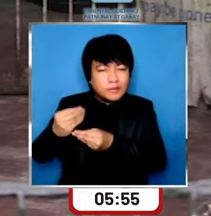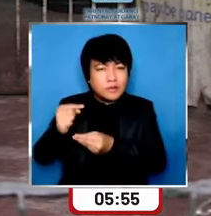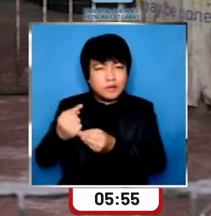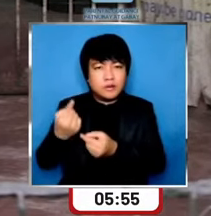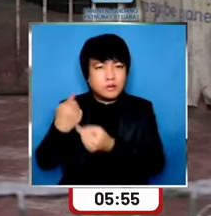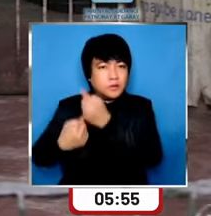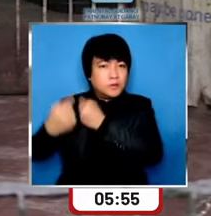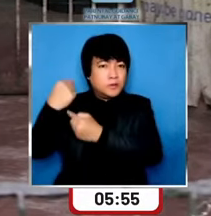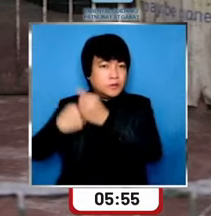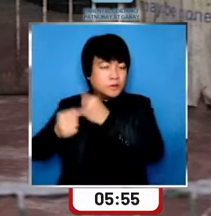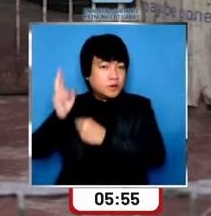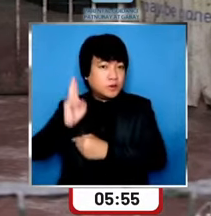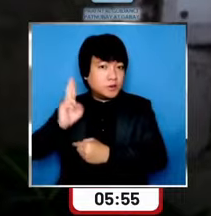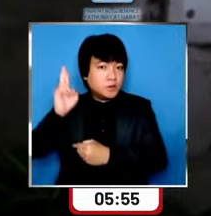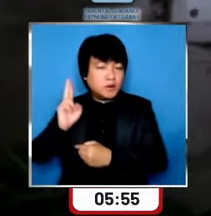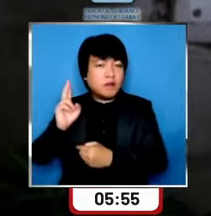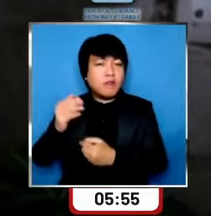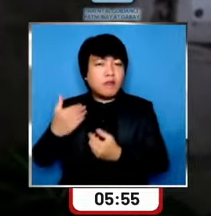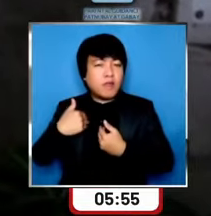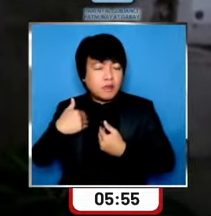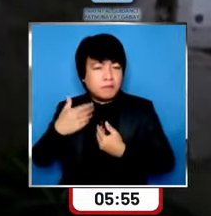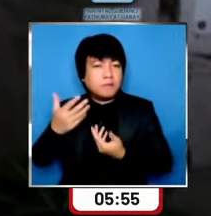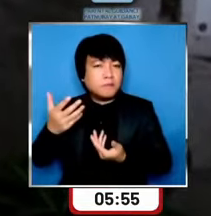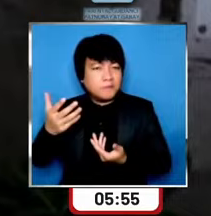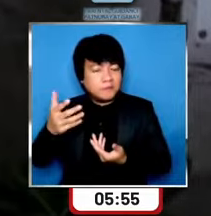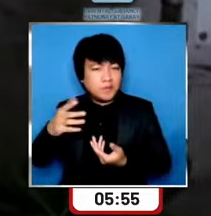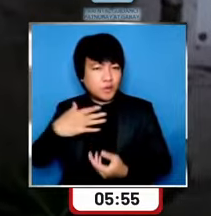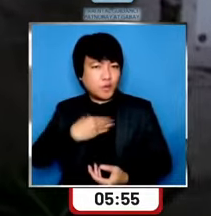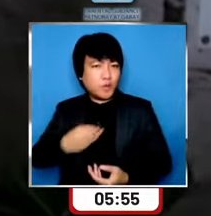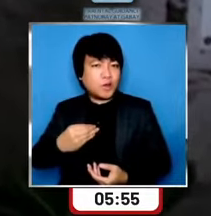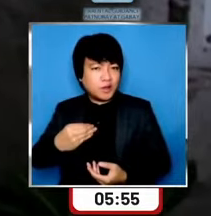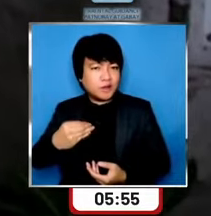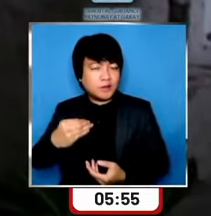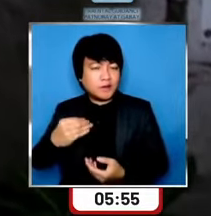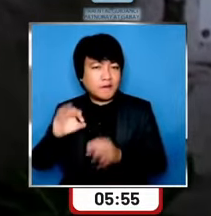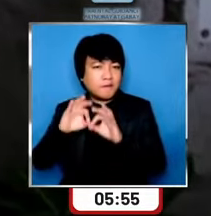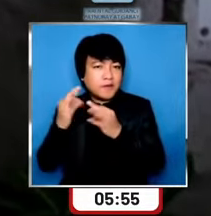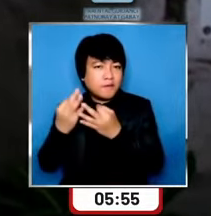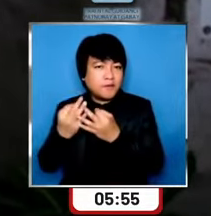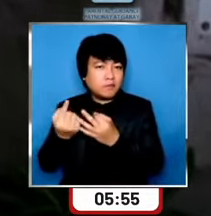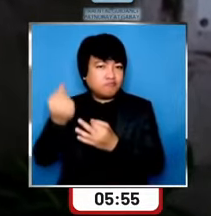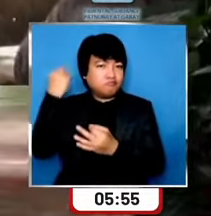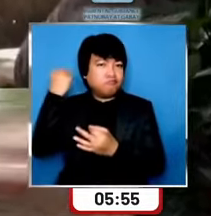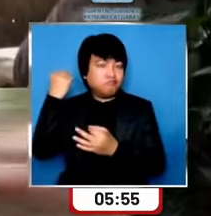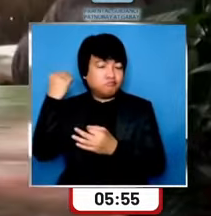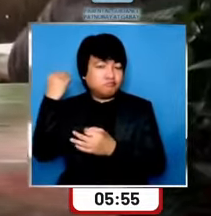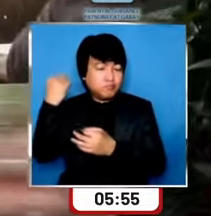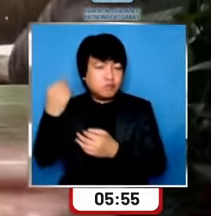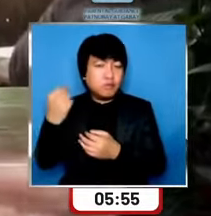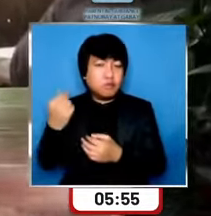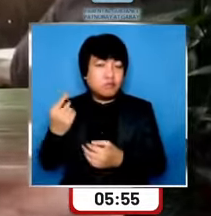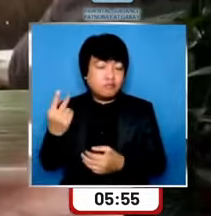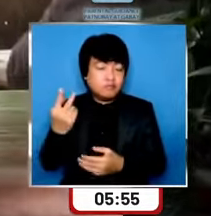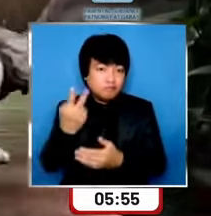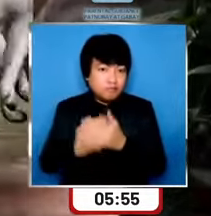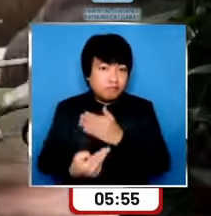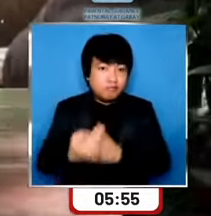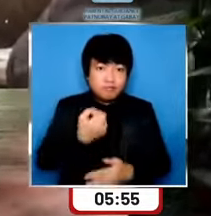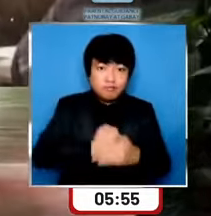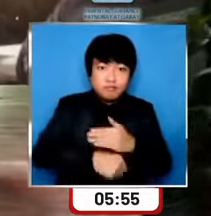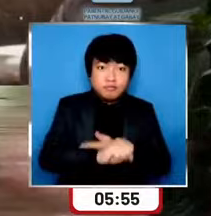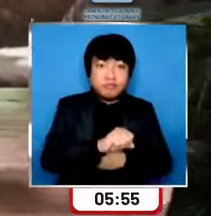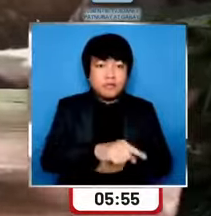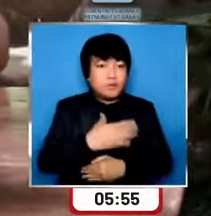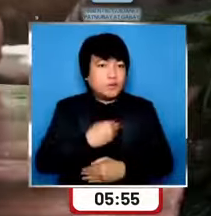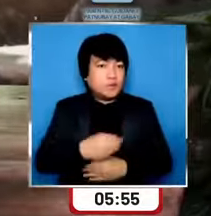miracle, chance in a million, nanganak po sila ng isang white lion cub po. Dapat alam mo na tinuturing ito